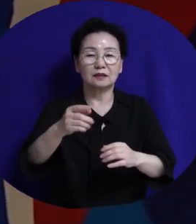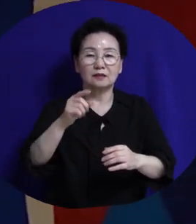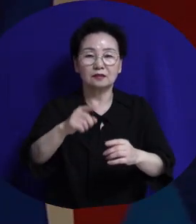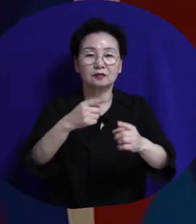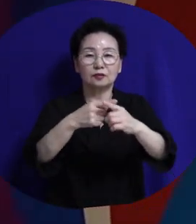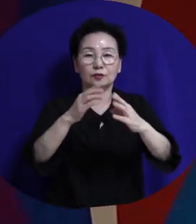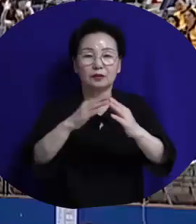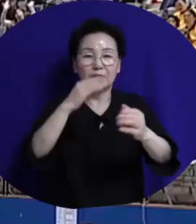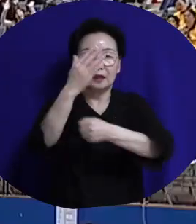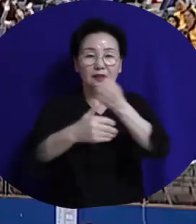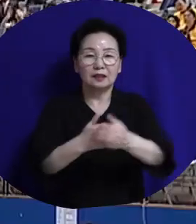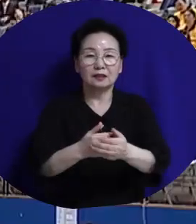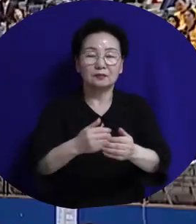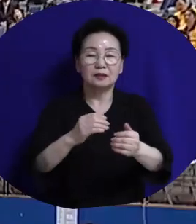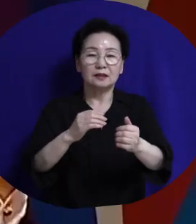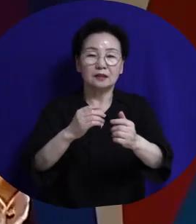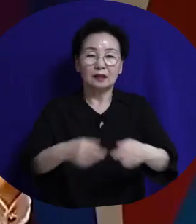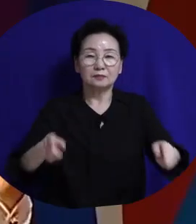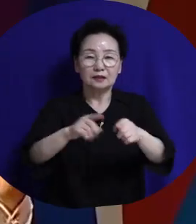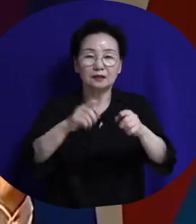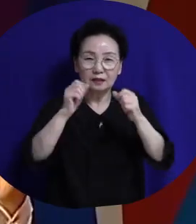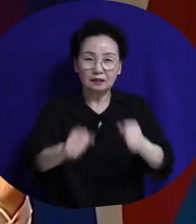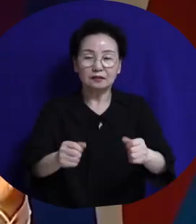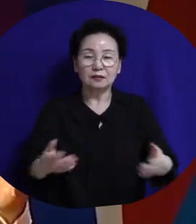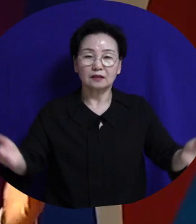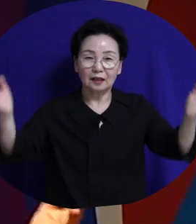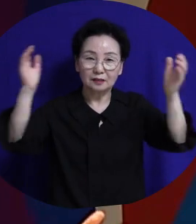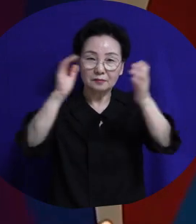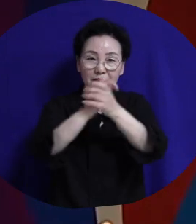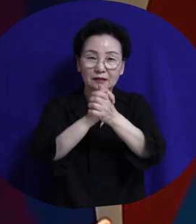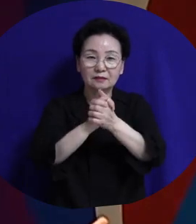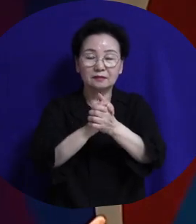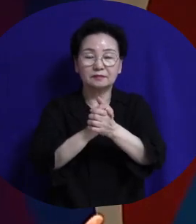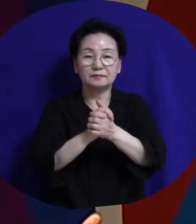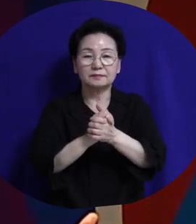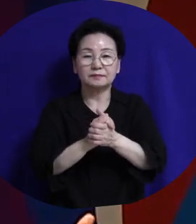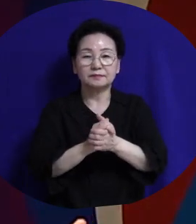하나님이 함께하는 걸 믿으면 두 손 들고 아멘하라 이게. 그렇잖아요.